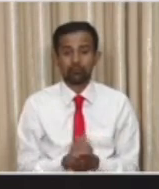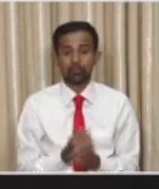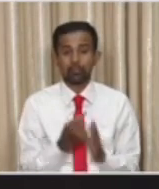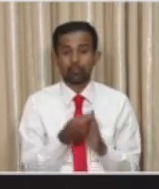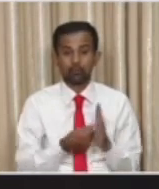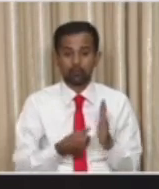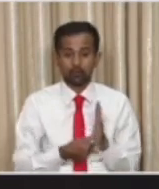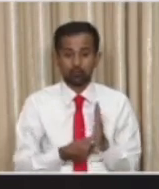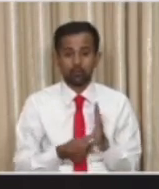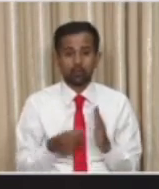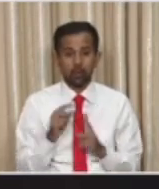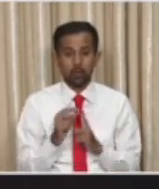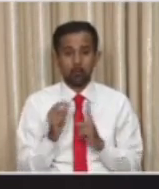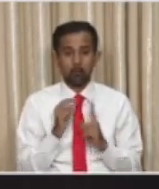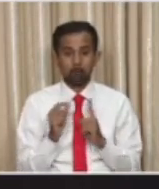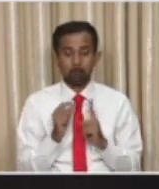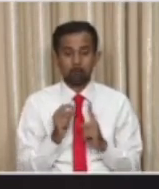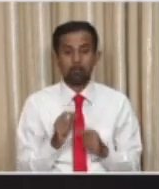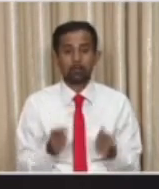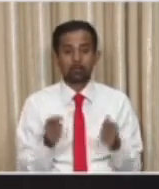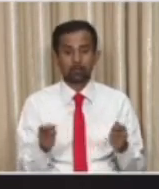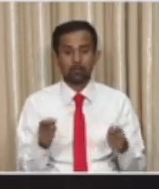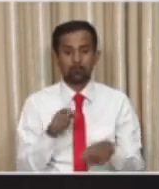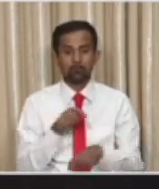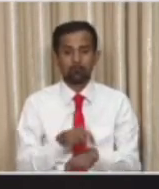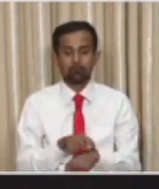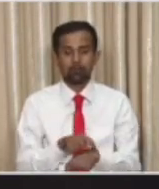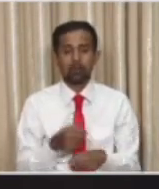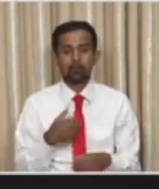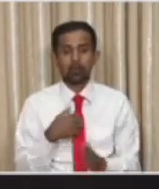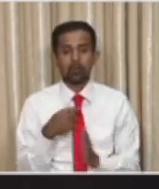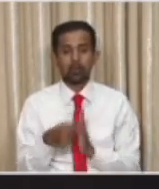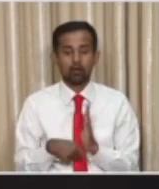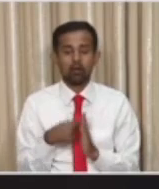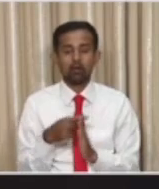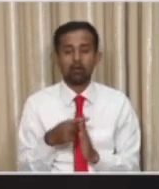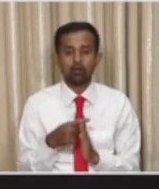පනතක් අද පාර්ලිමේන්තුවට ගේන අවස්ථාවේදී අපේ රටේ